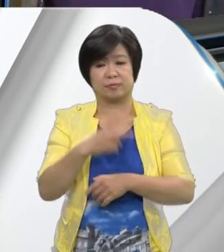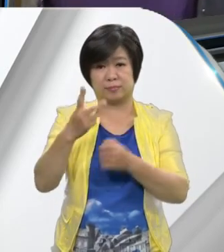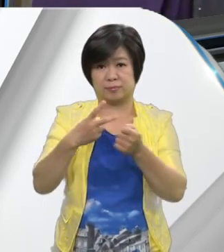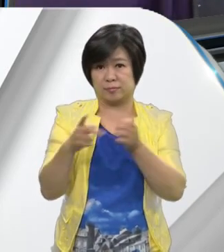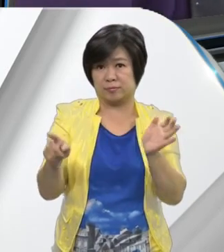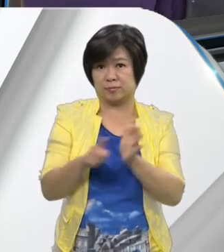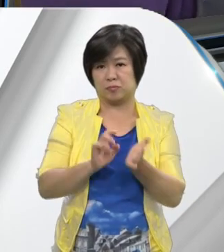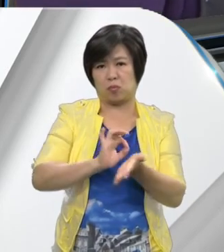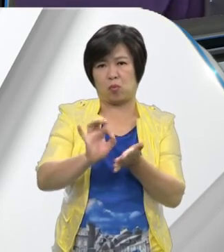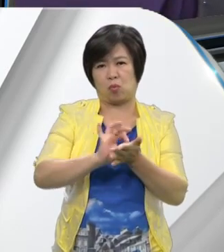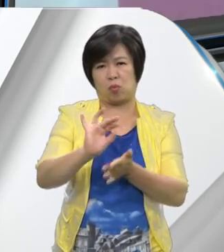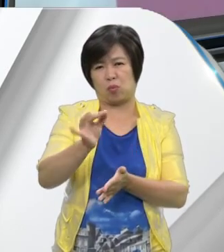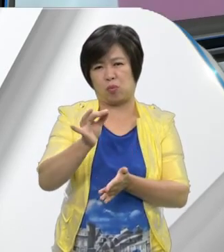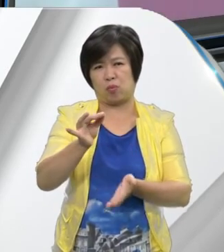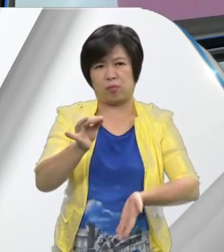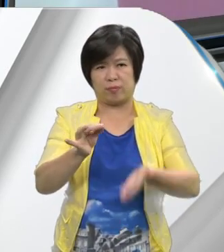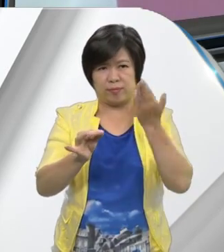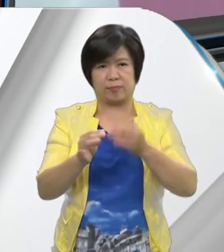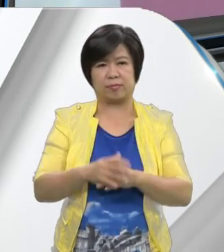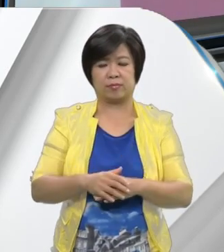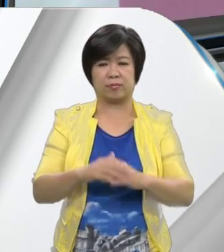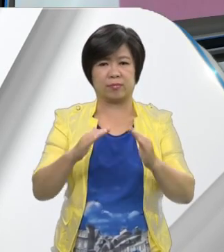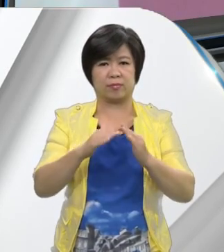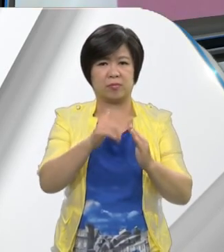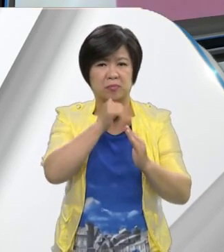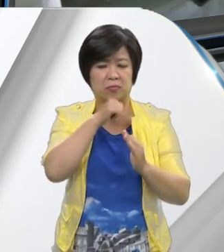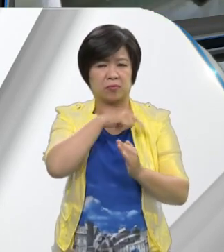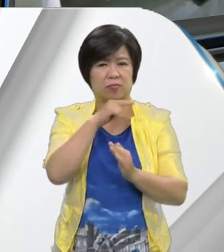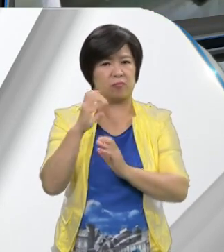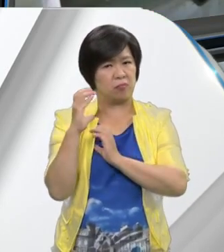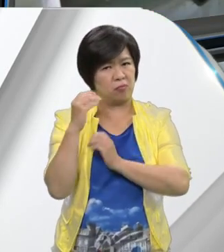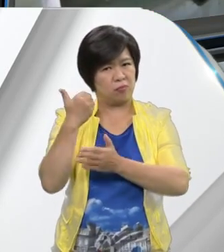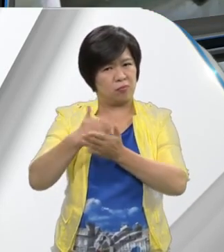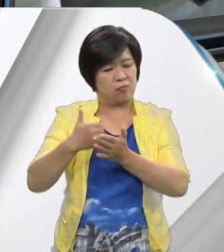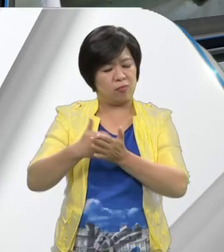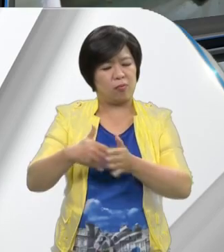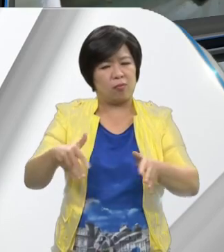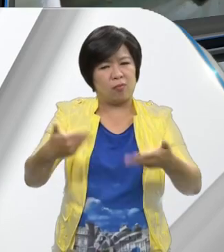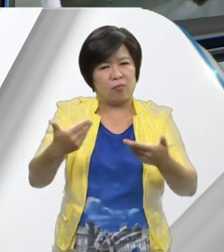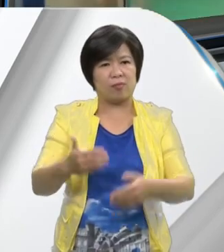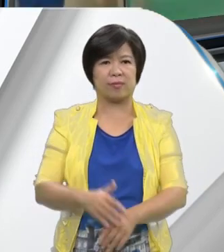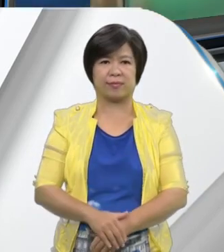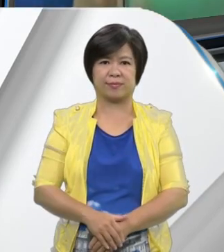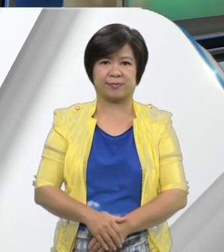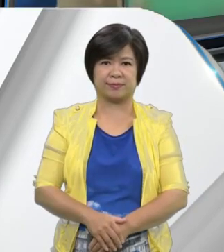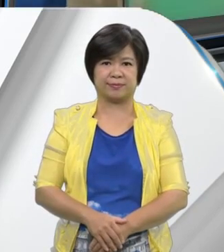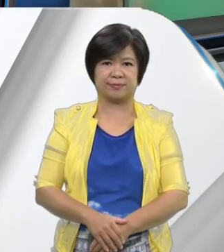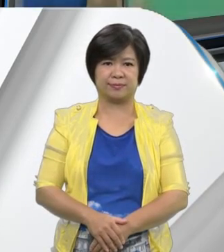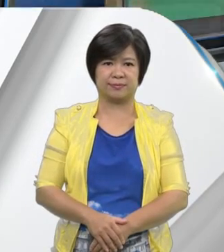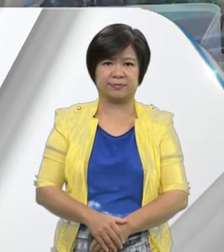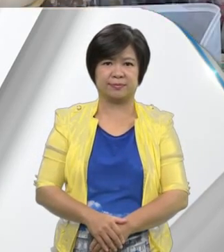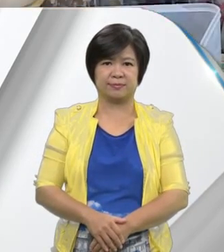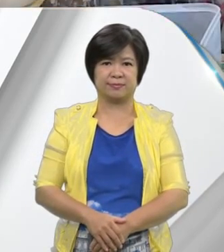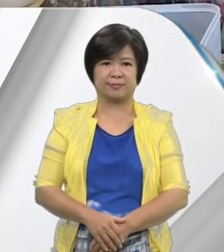道总共给出了几百万的餐费，已经会带上一副的家庭减少了一大的负担。